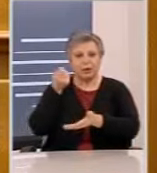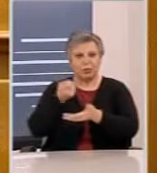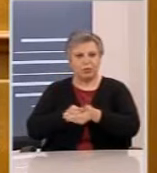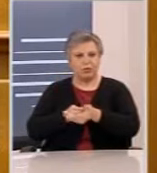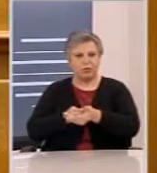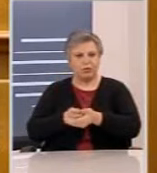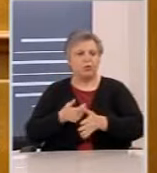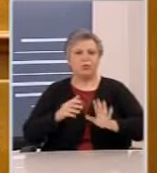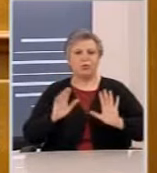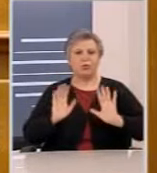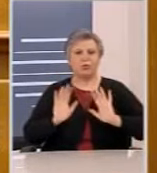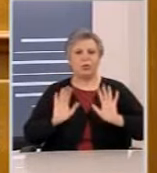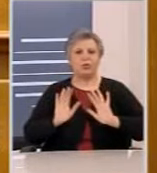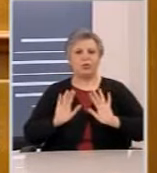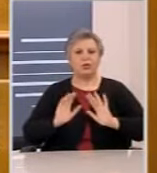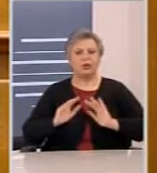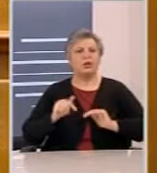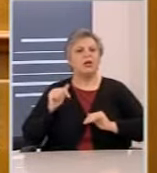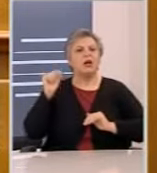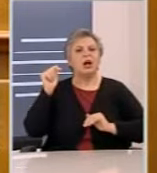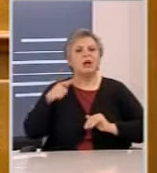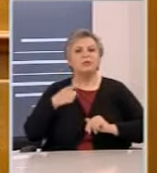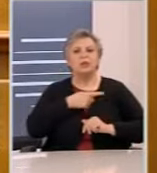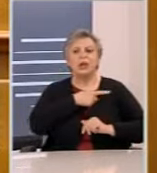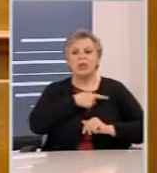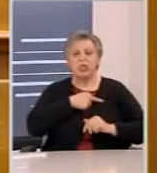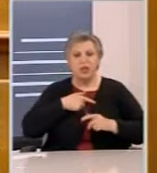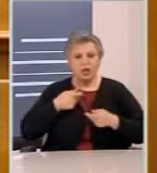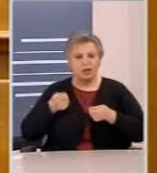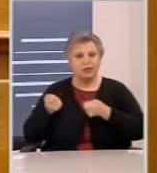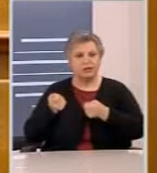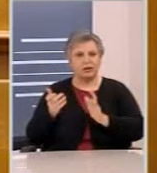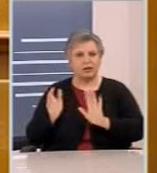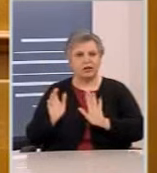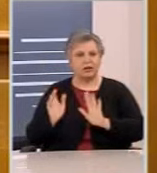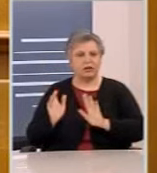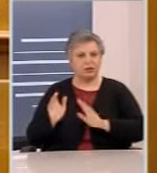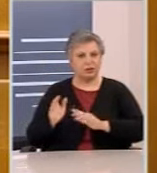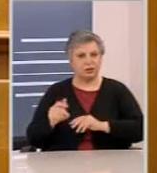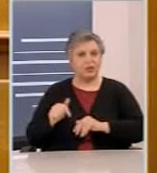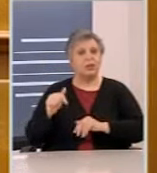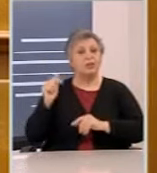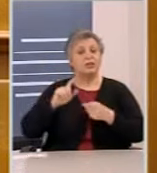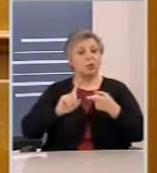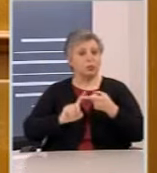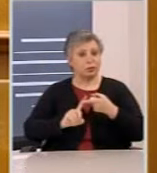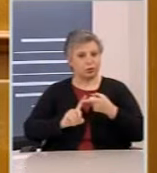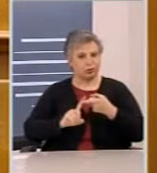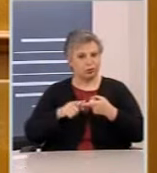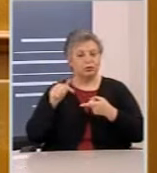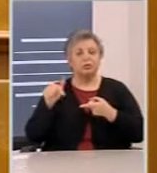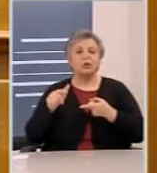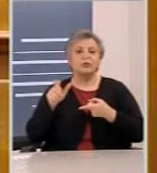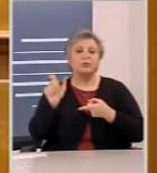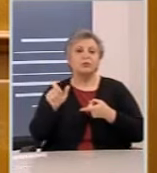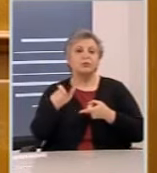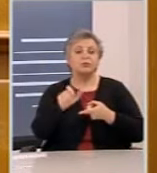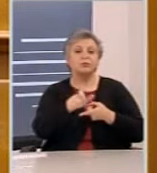δημοσιονομικά το κόστος διοίκησης του συστήματος. Και είναι άνθρωποι πρώτον έντιμοι,